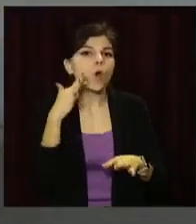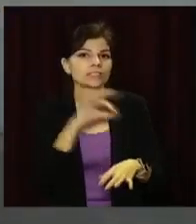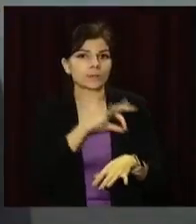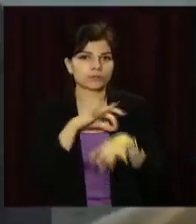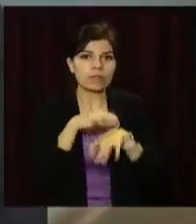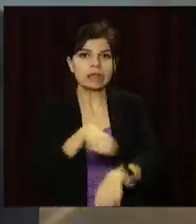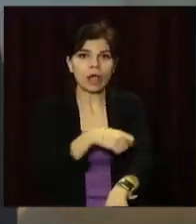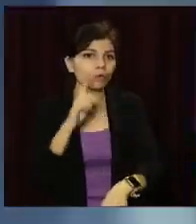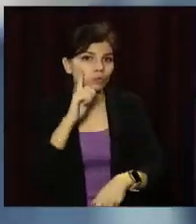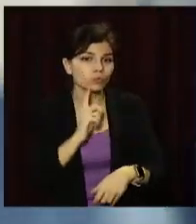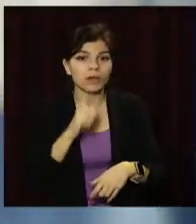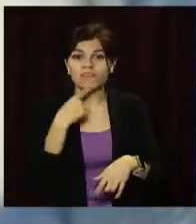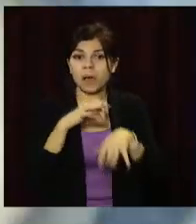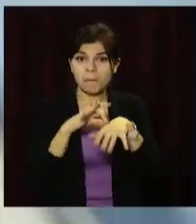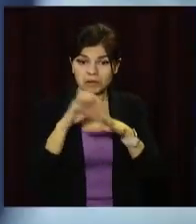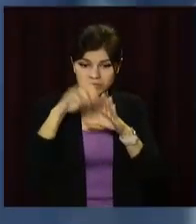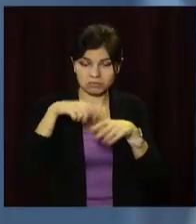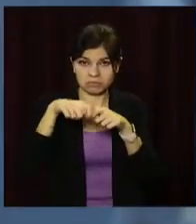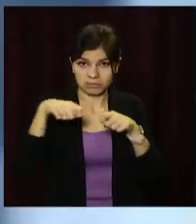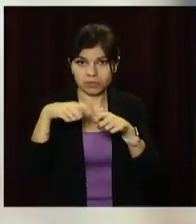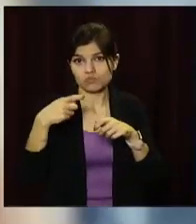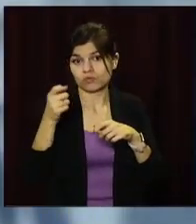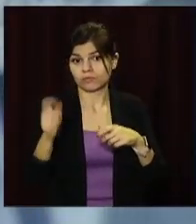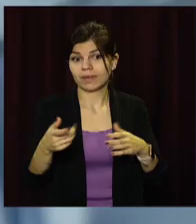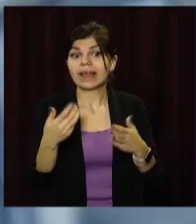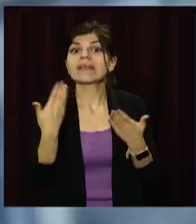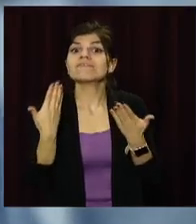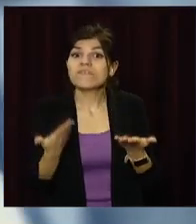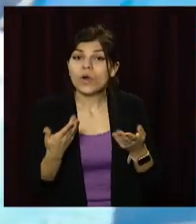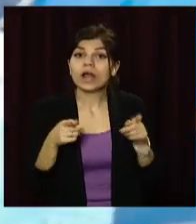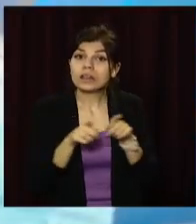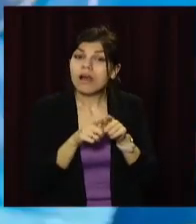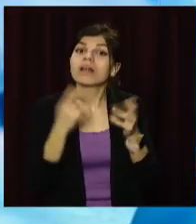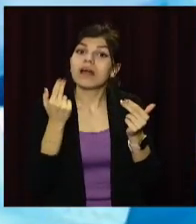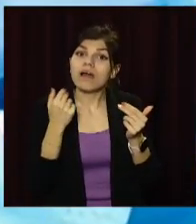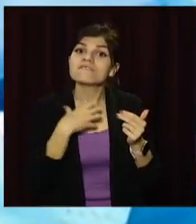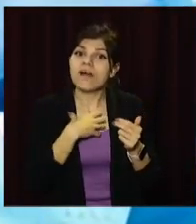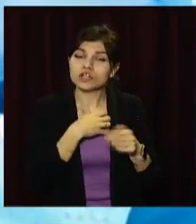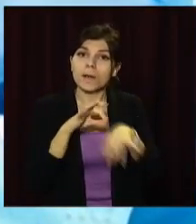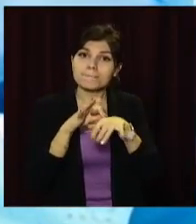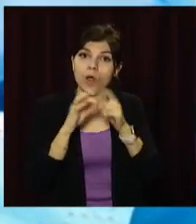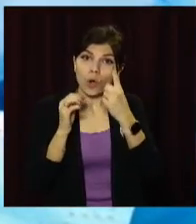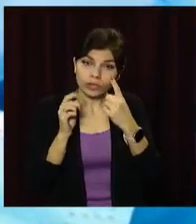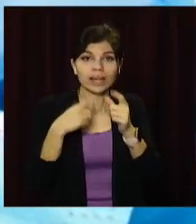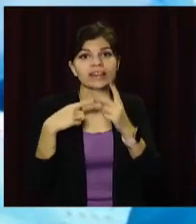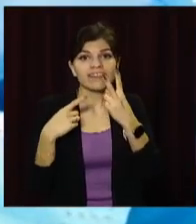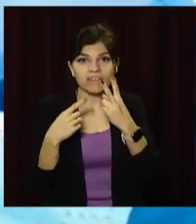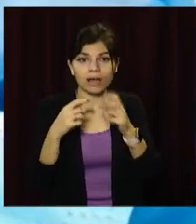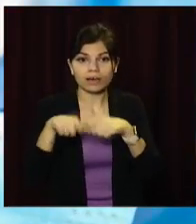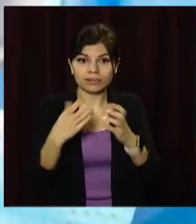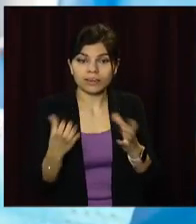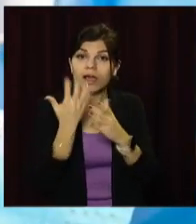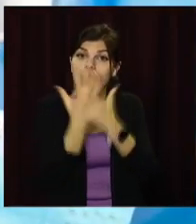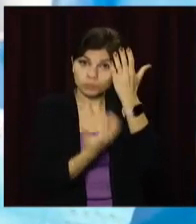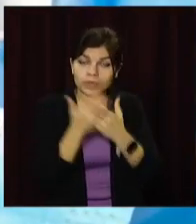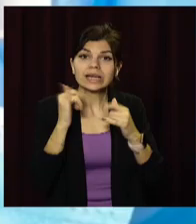і мусорне відро. Саме так, у окремий пакет, а ще краще у 2, потрібно викидати маски та рукавички. А до сміттєвого